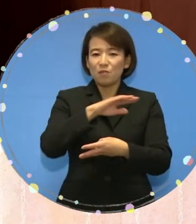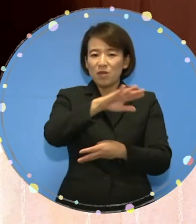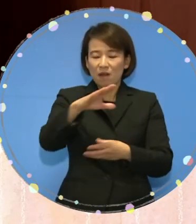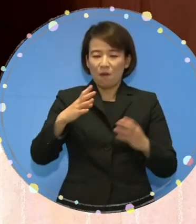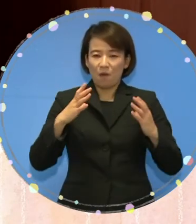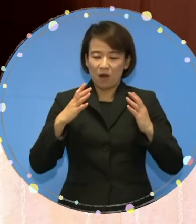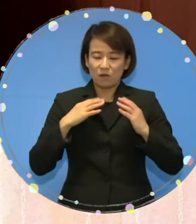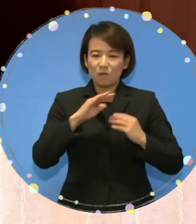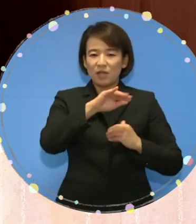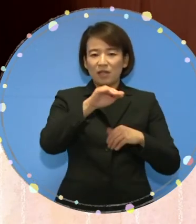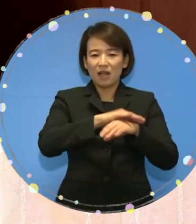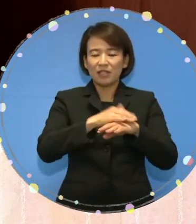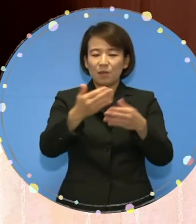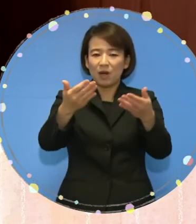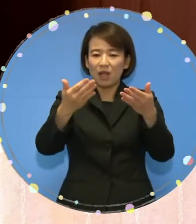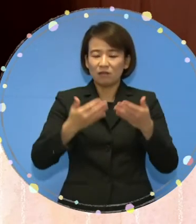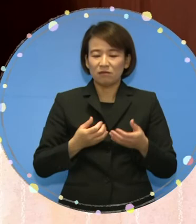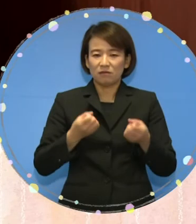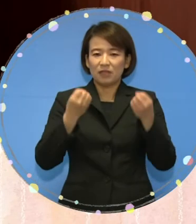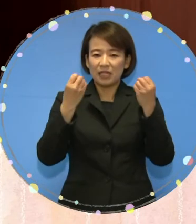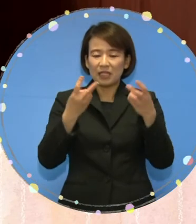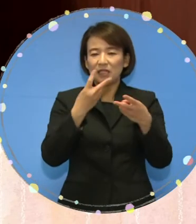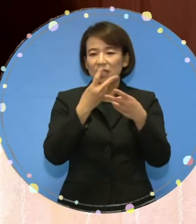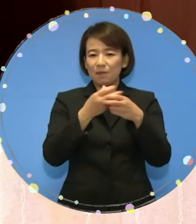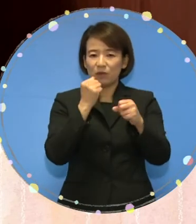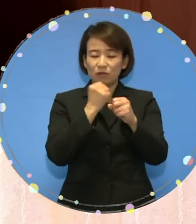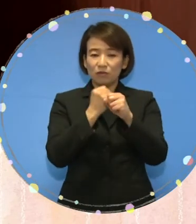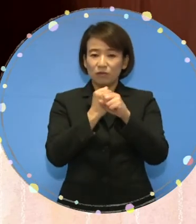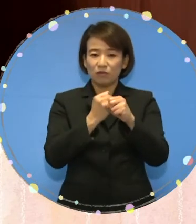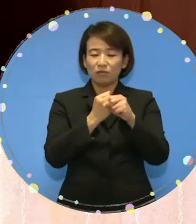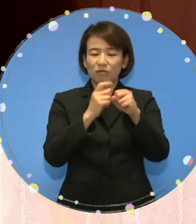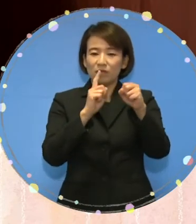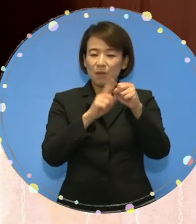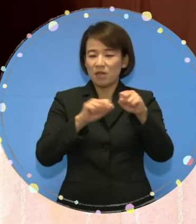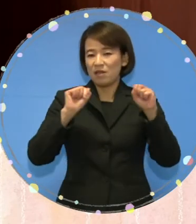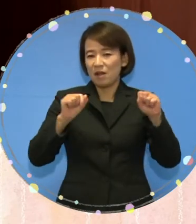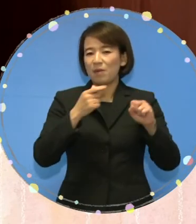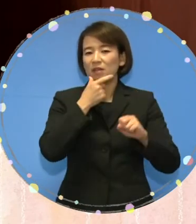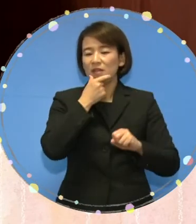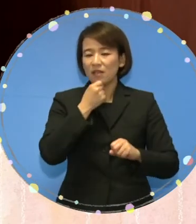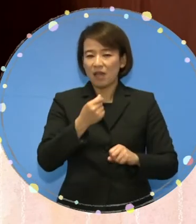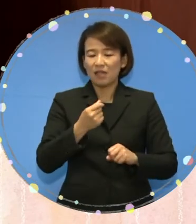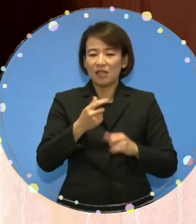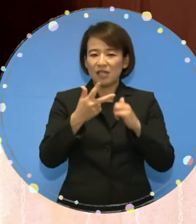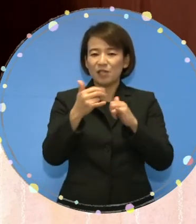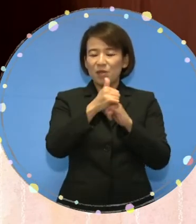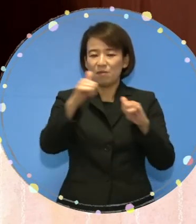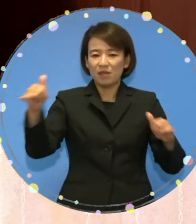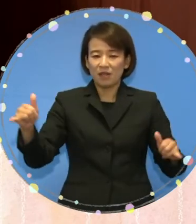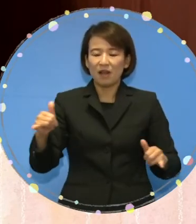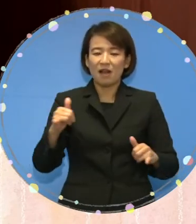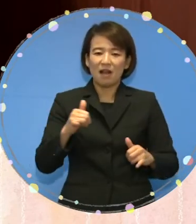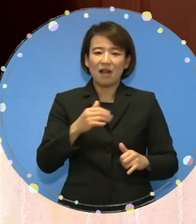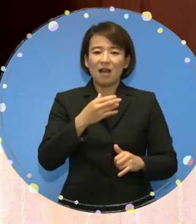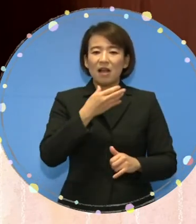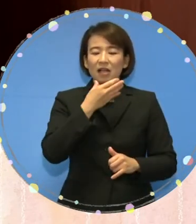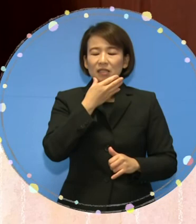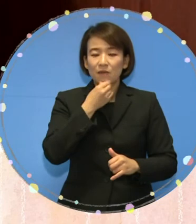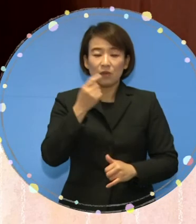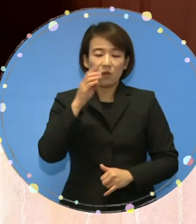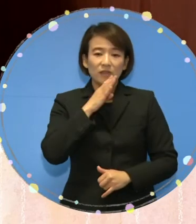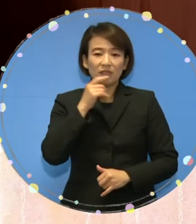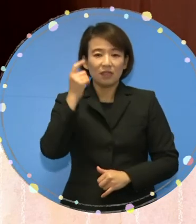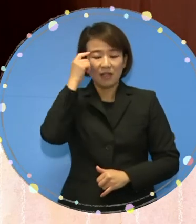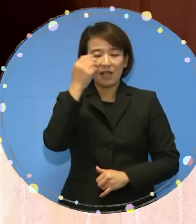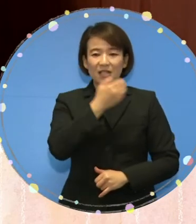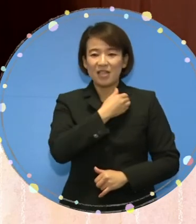みんなに愛される新しいに山を作る取り組みを推進し市民の誰もがしあわせを実感できる笑顔